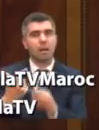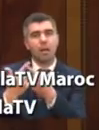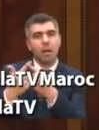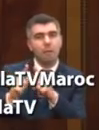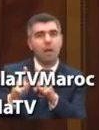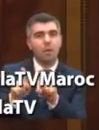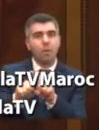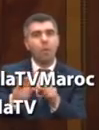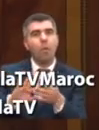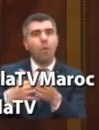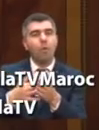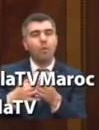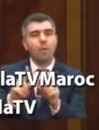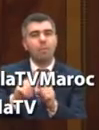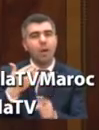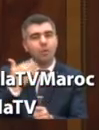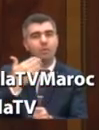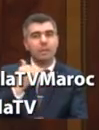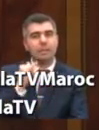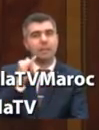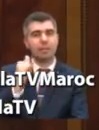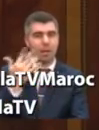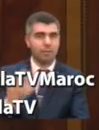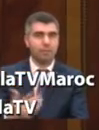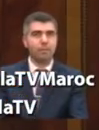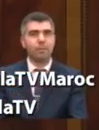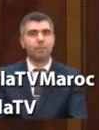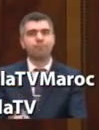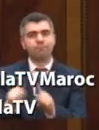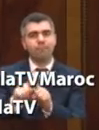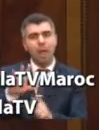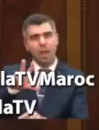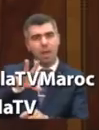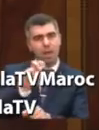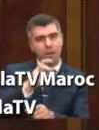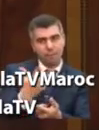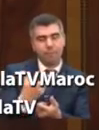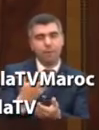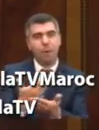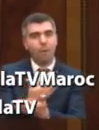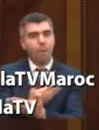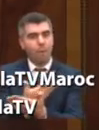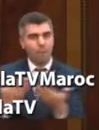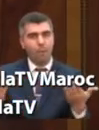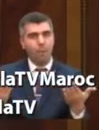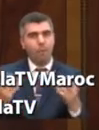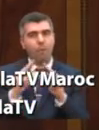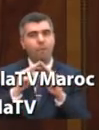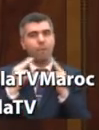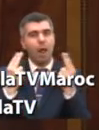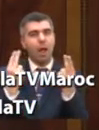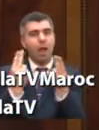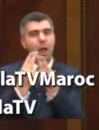المشؤومة، ربما في سياق إقليمي يعرف موازن قوى معينة،